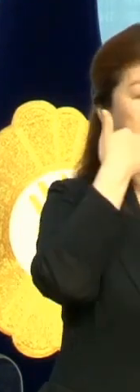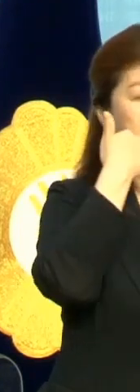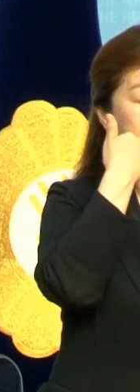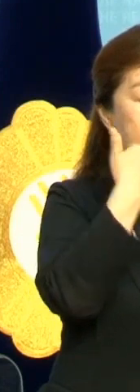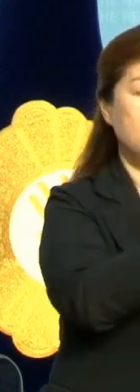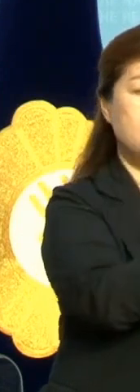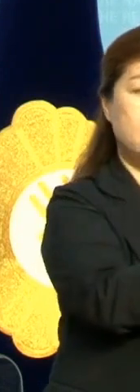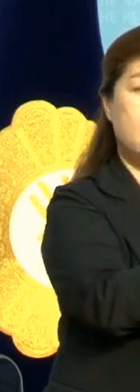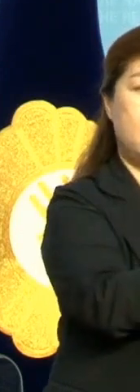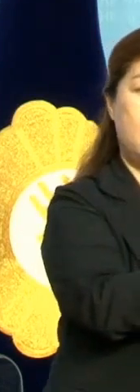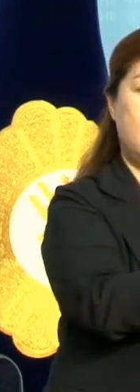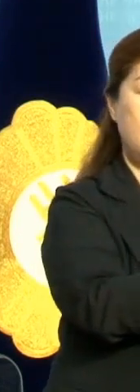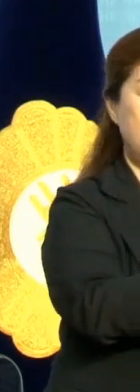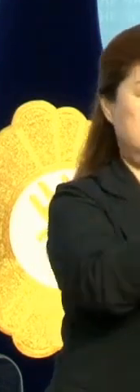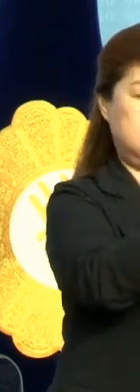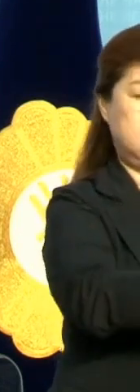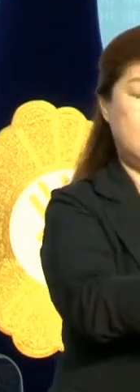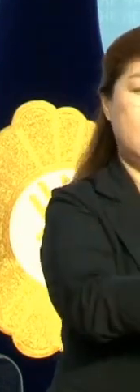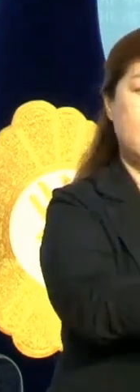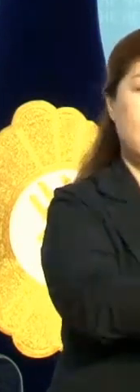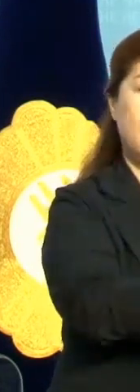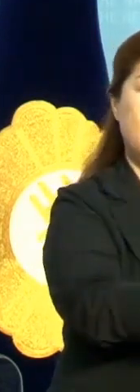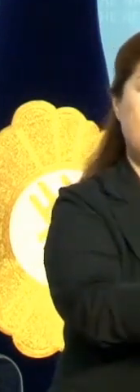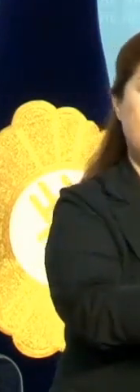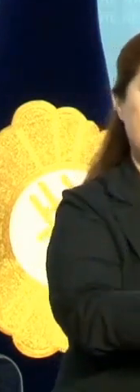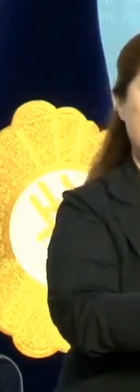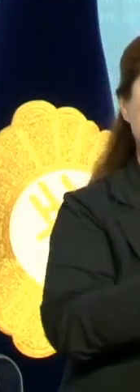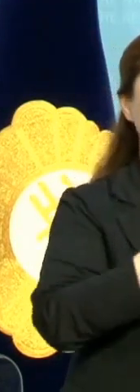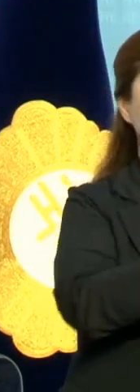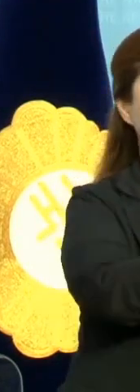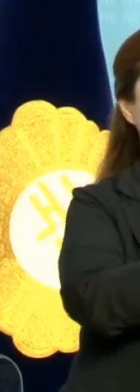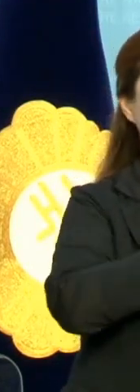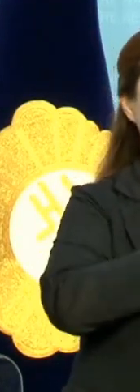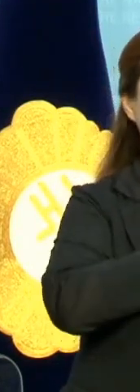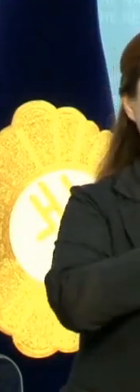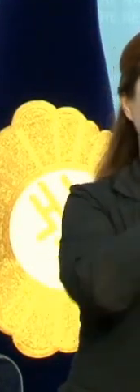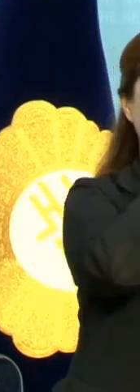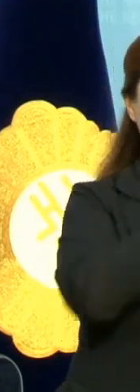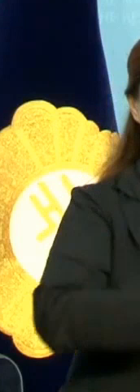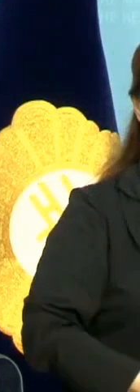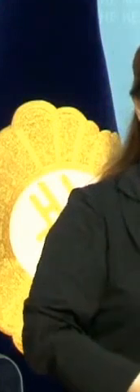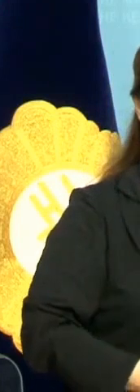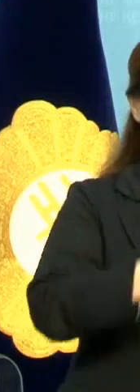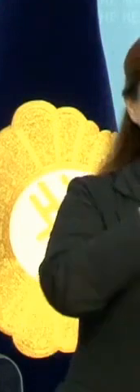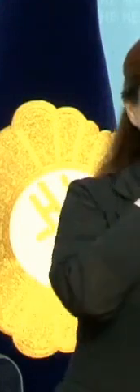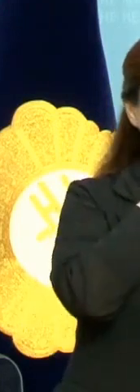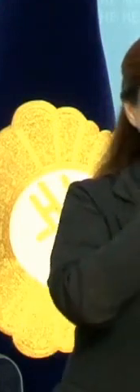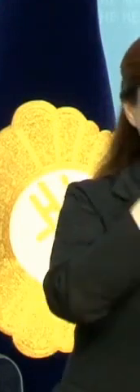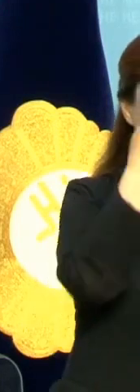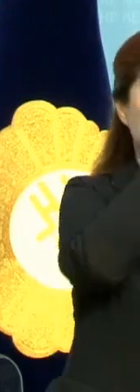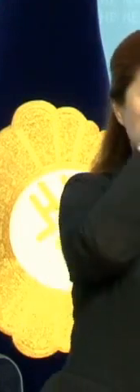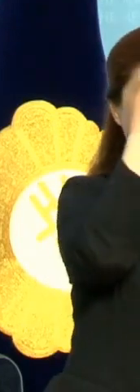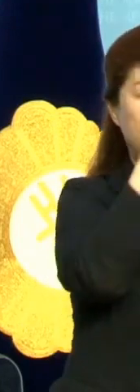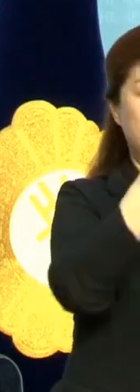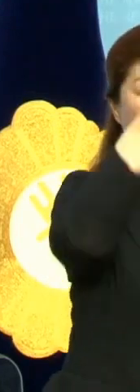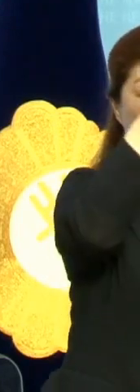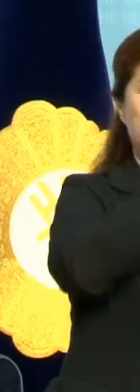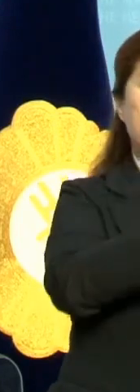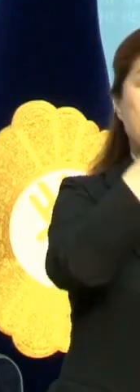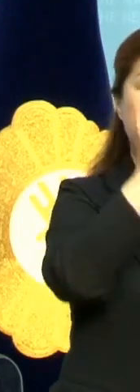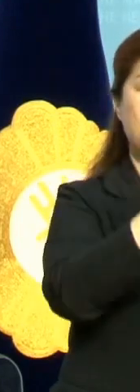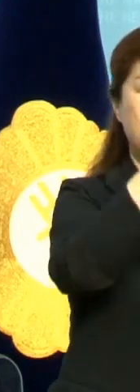주가가 낮게 형성되었을 가능성을 제기한 바가 있습니다. 실제로 검찰 수사에 의해